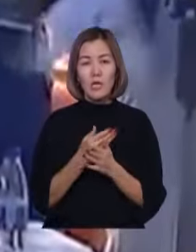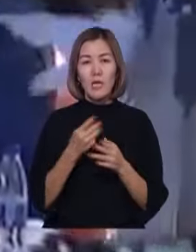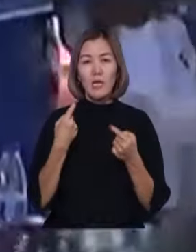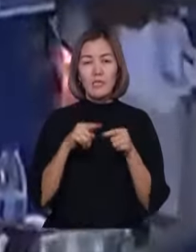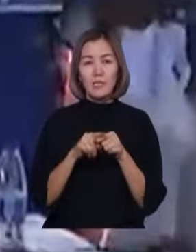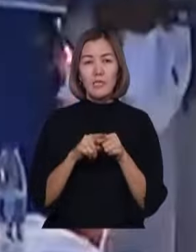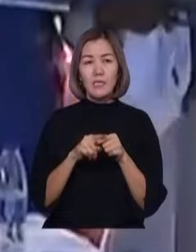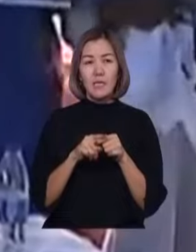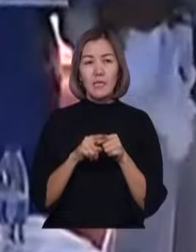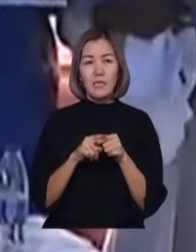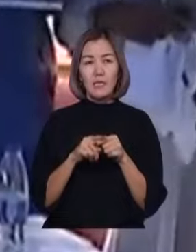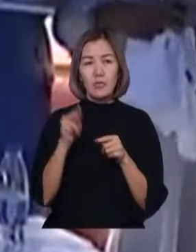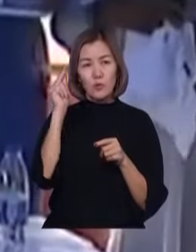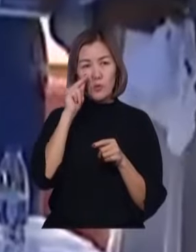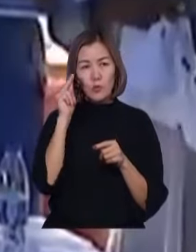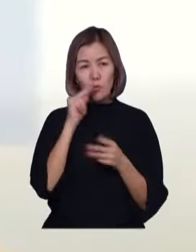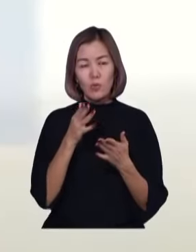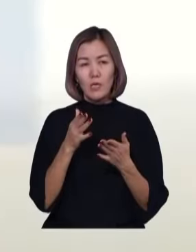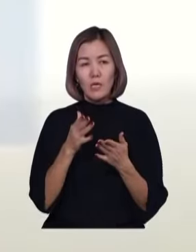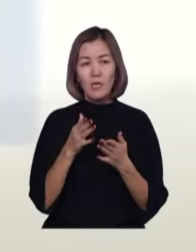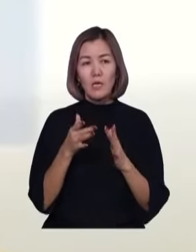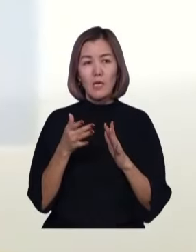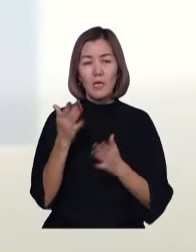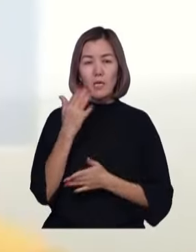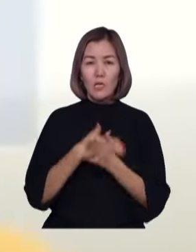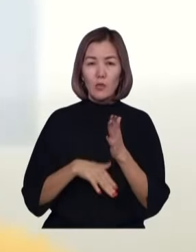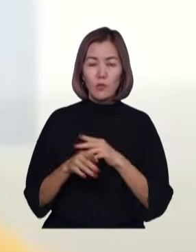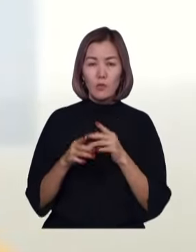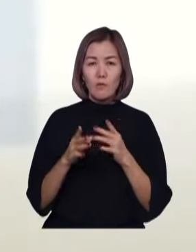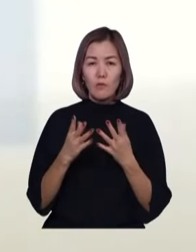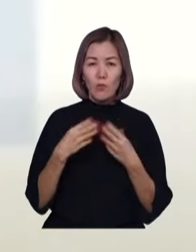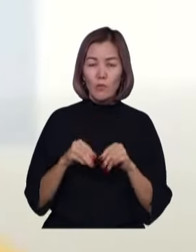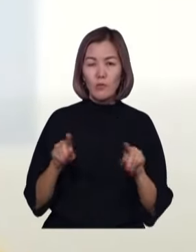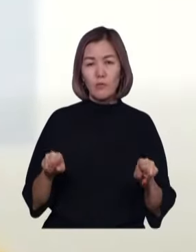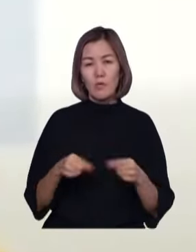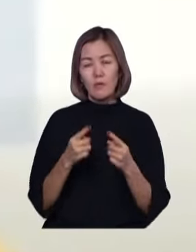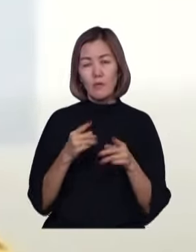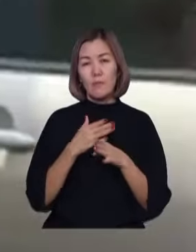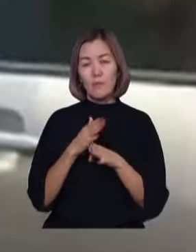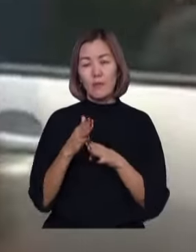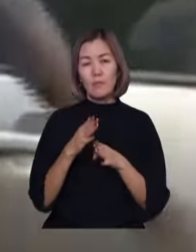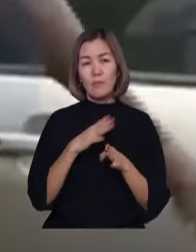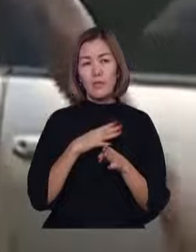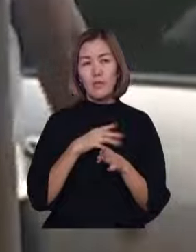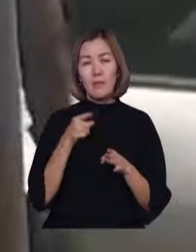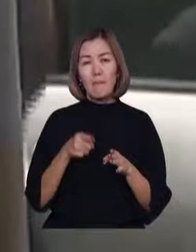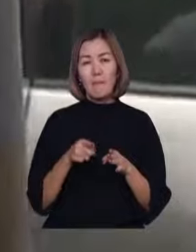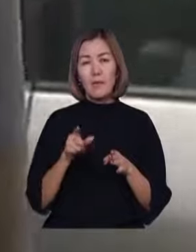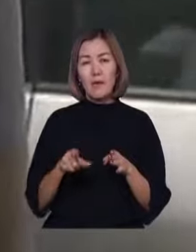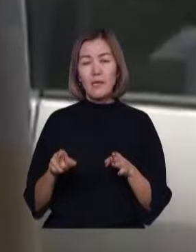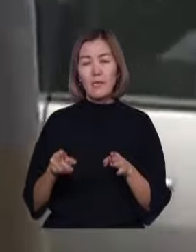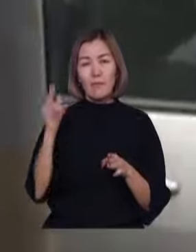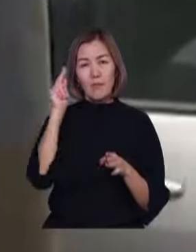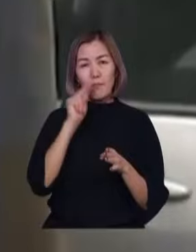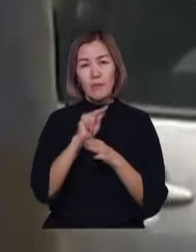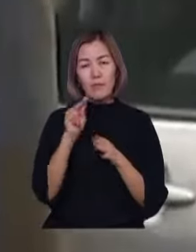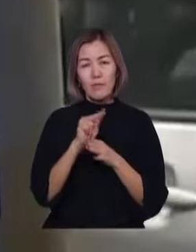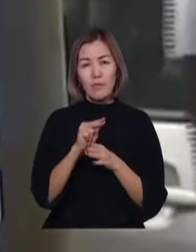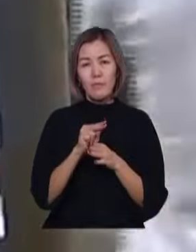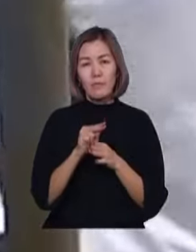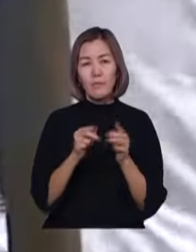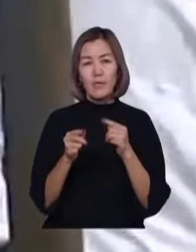техникалық дағдыларды меңгеруге ғана емес, сондай-ақ инклюзивті орта қалыптастыруға да бағытталған. Бұл бастама 1000-нан астам адамға білім беріп, олардың